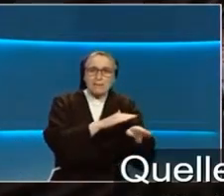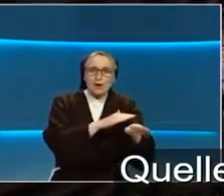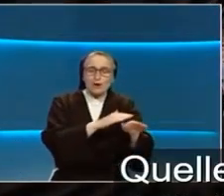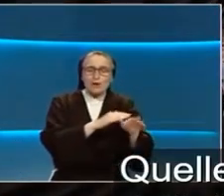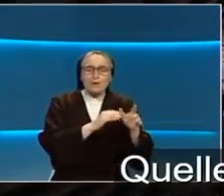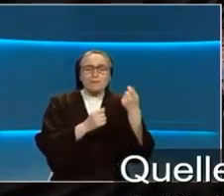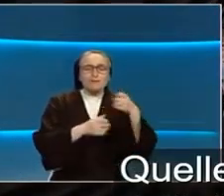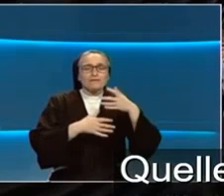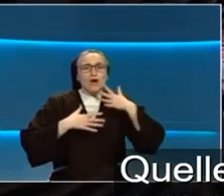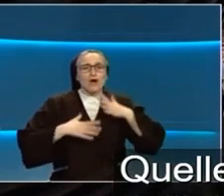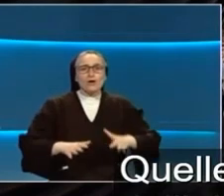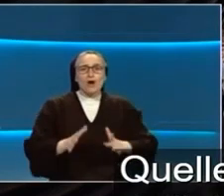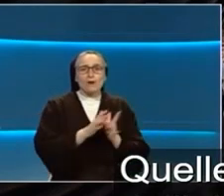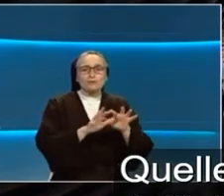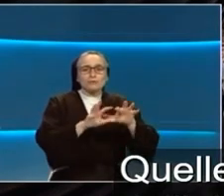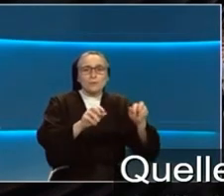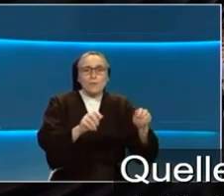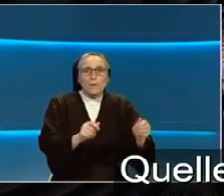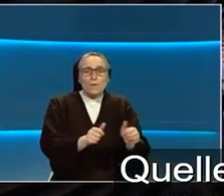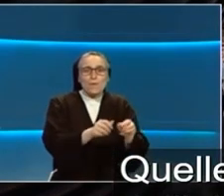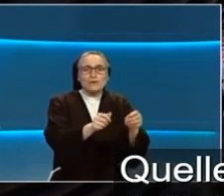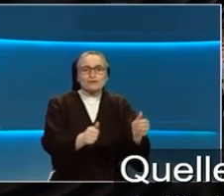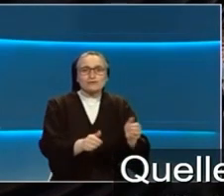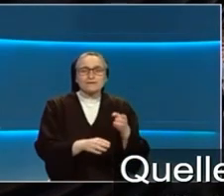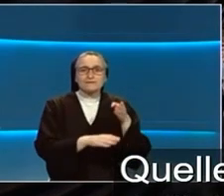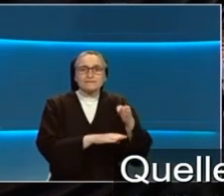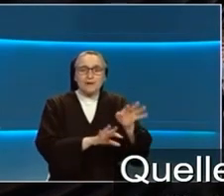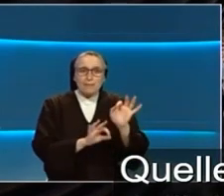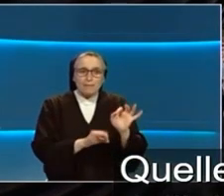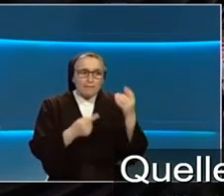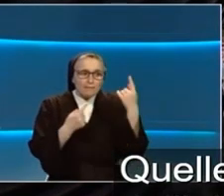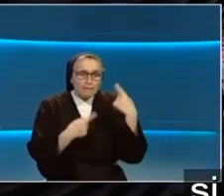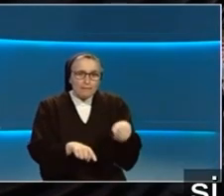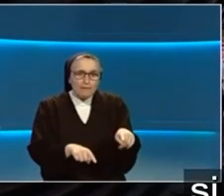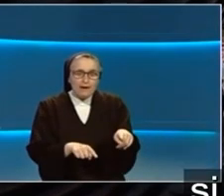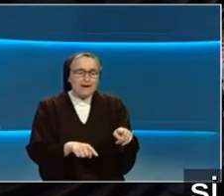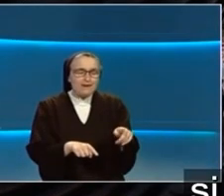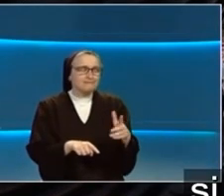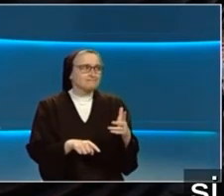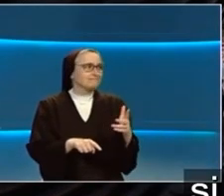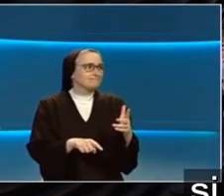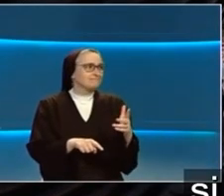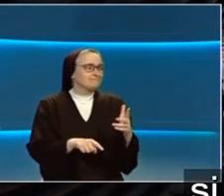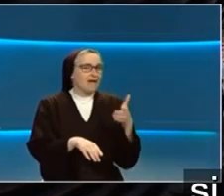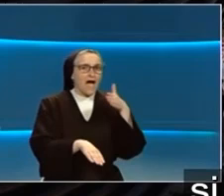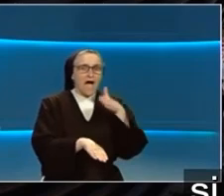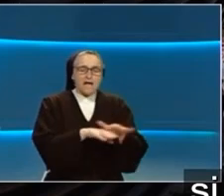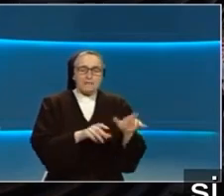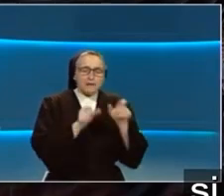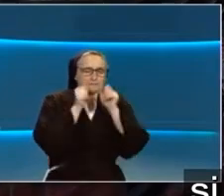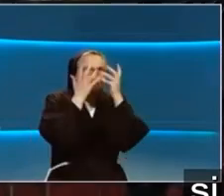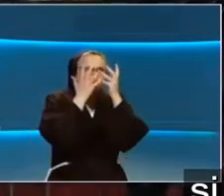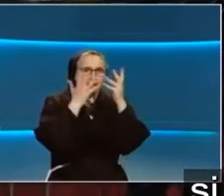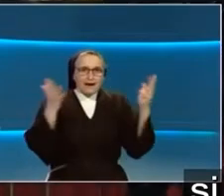향유를 발라드리기 위해 무덤으로 갔습니다. 그런데 그 자리에서 놀라운 경험을 합니다. 먼저